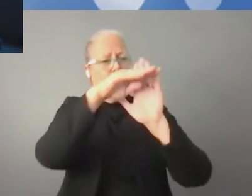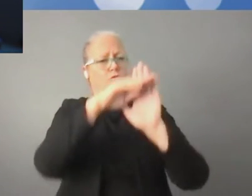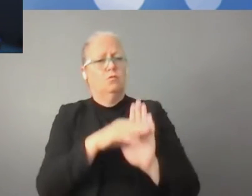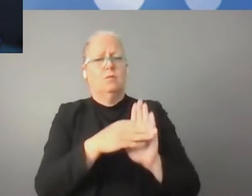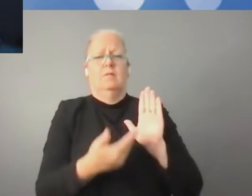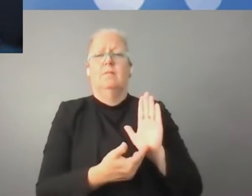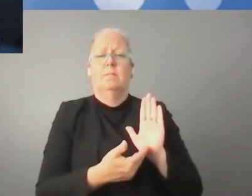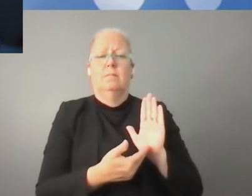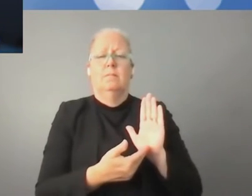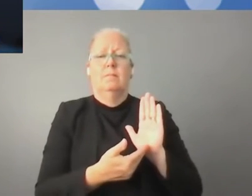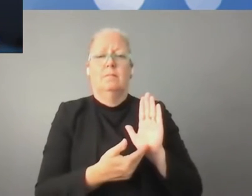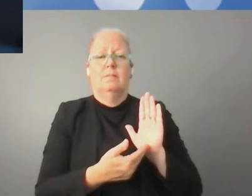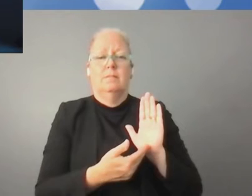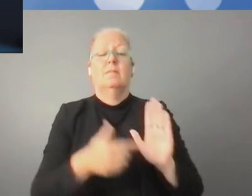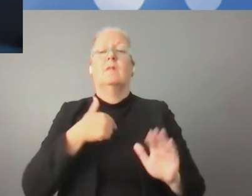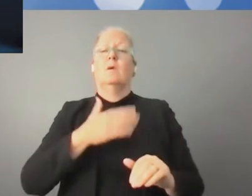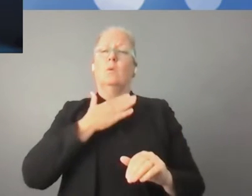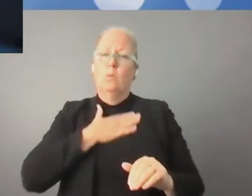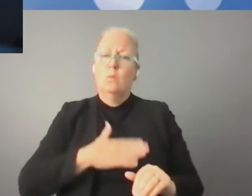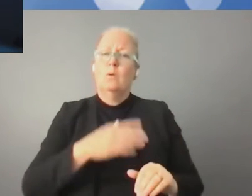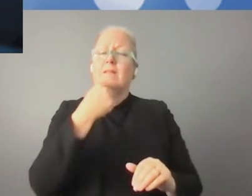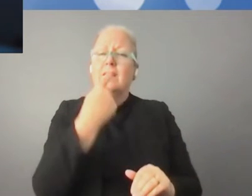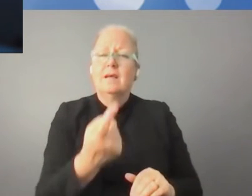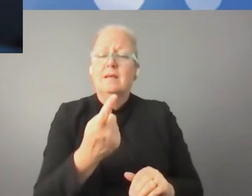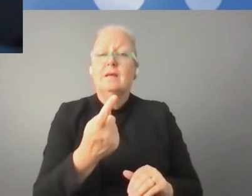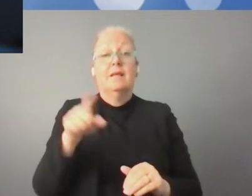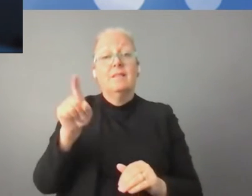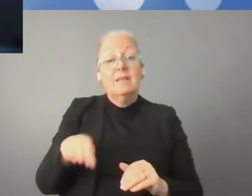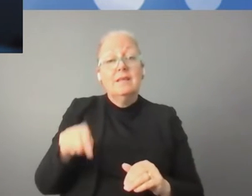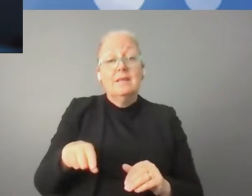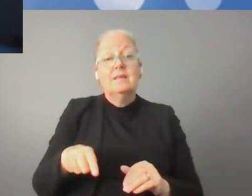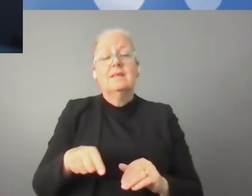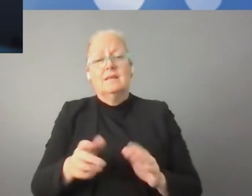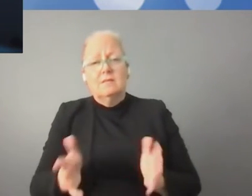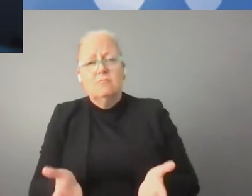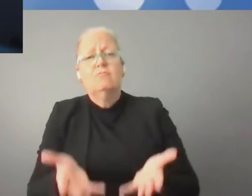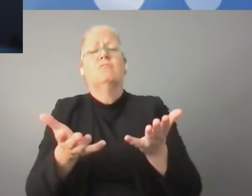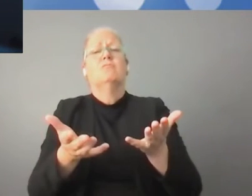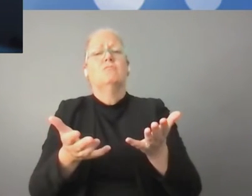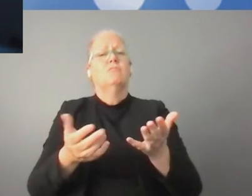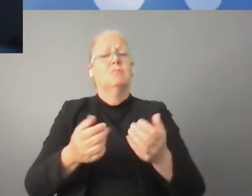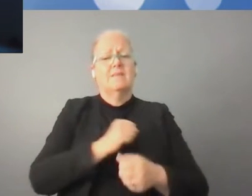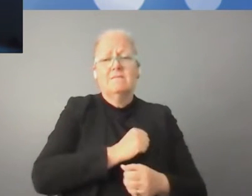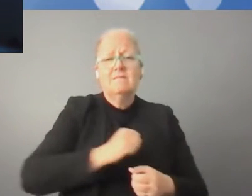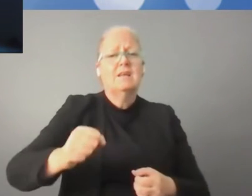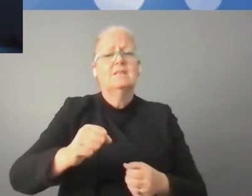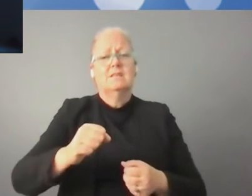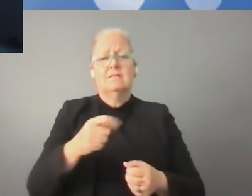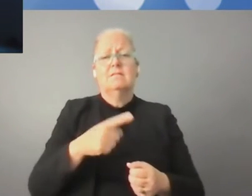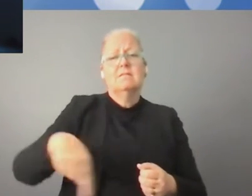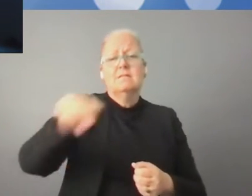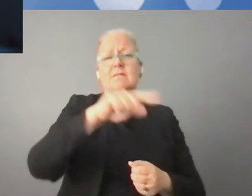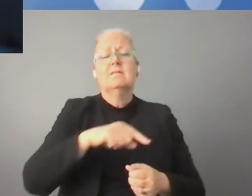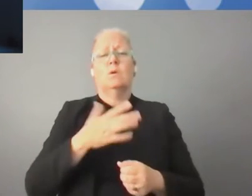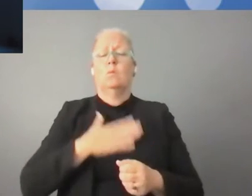особое значение, но необходимо их осуществлять в рамках справедливой системы, справедливой для всех. Необходимо